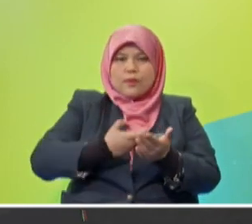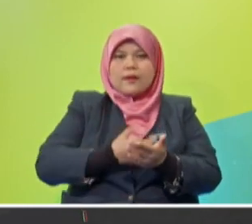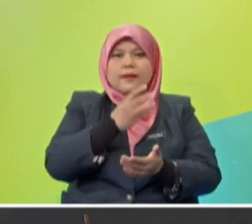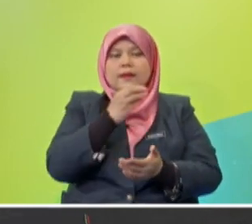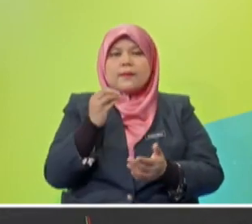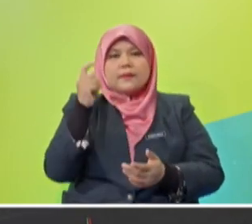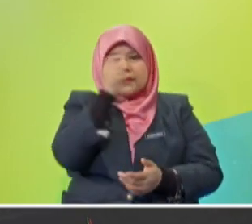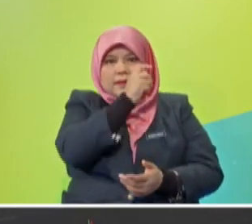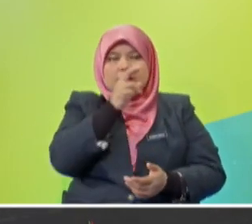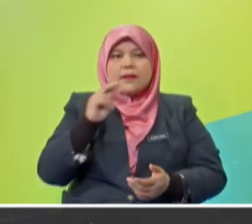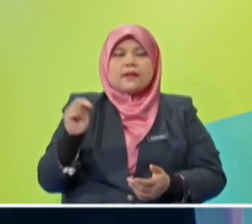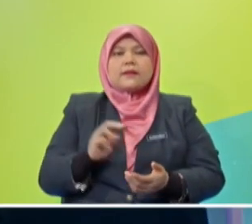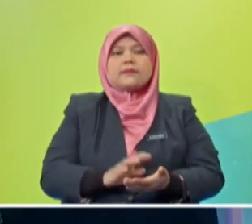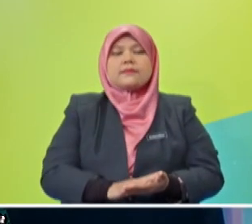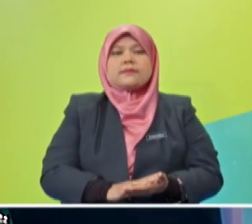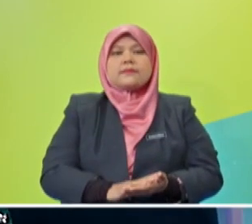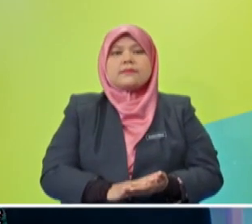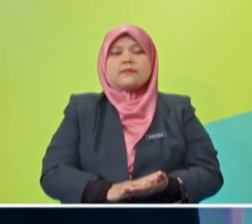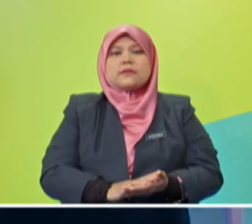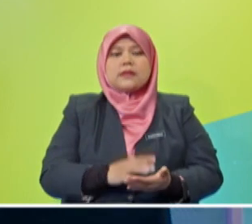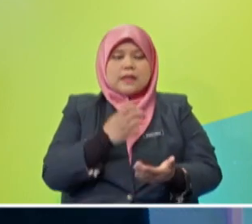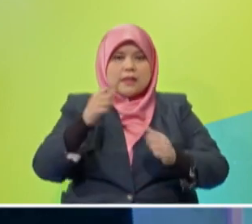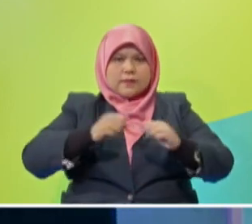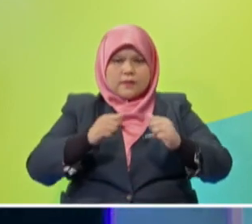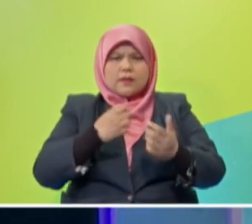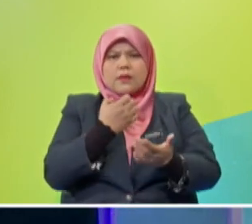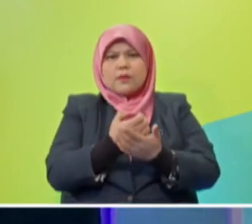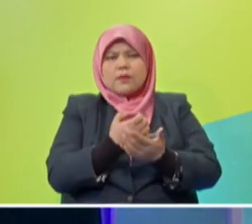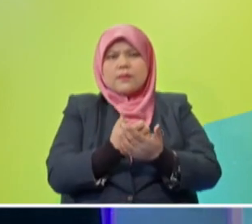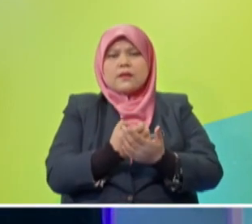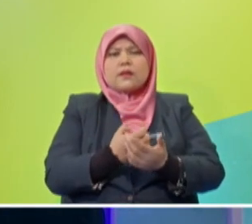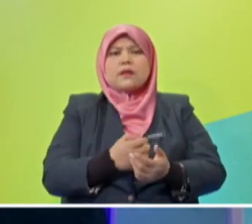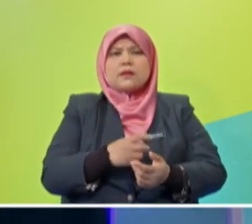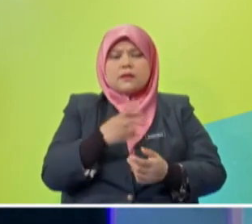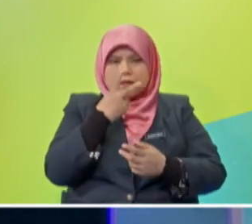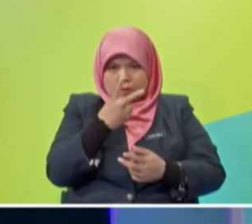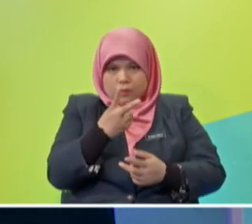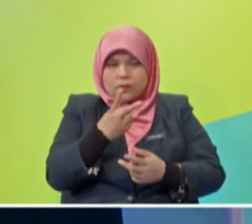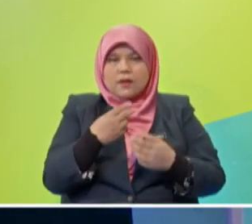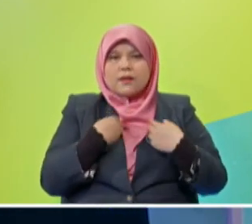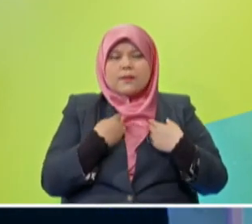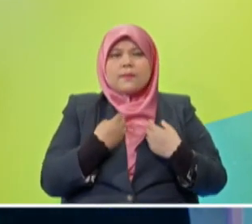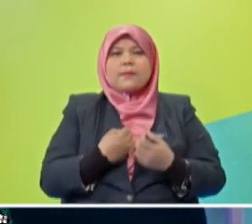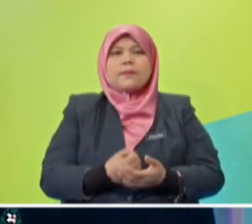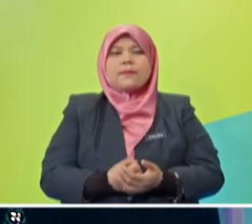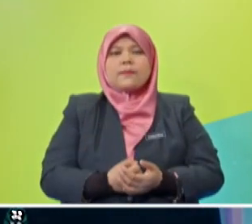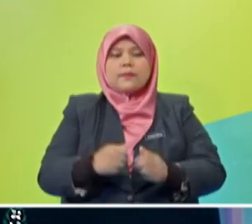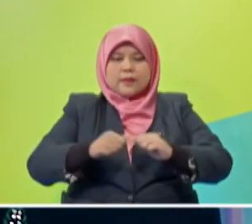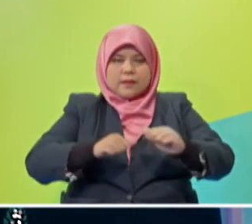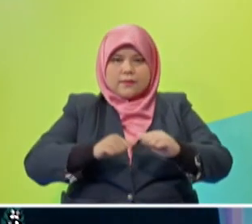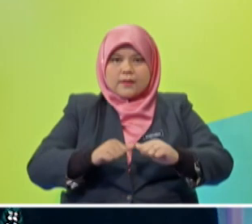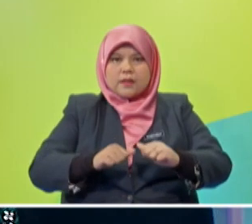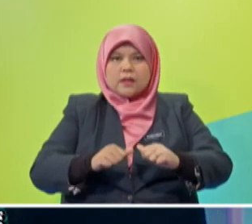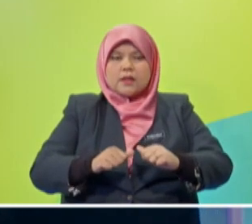lihat dari segi aktiviti ekonomi ini, kita dapat kenal pasti dengan jelaslah bahawa aktiviti-aktiviti ekonomi